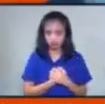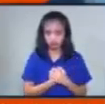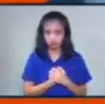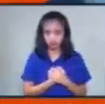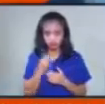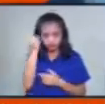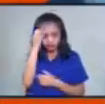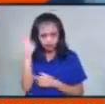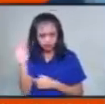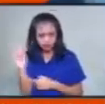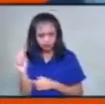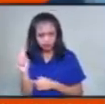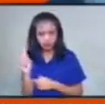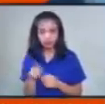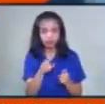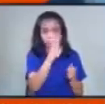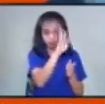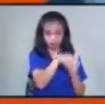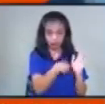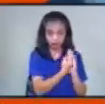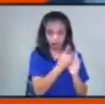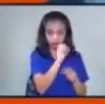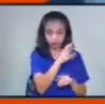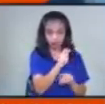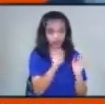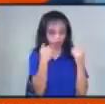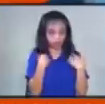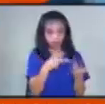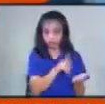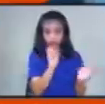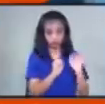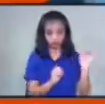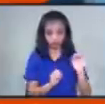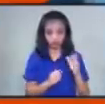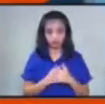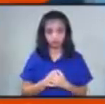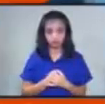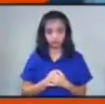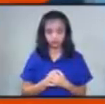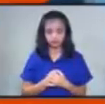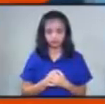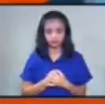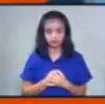Sir? Yung 4 hours nilang overtime, may bayad ba? Wala.